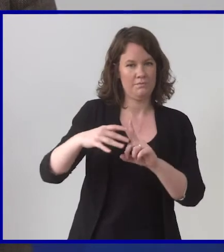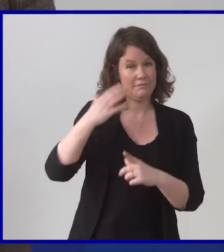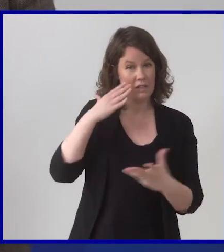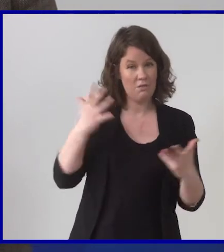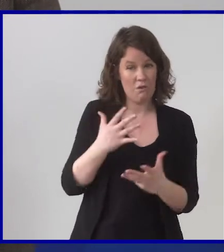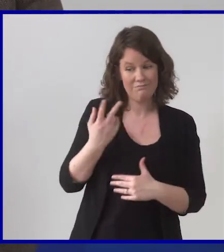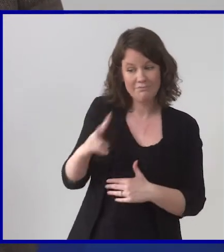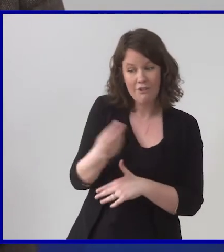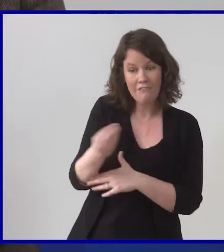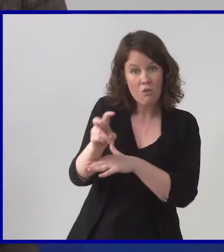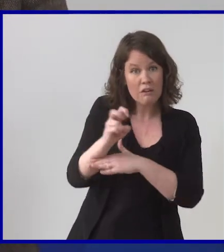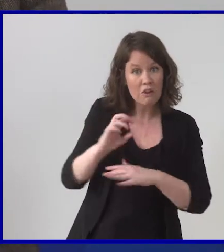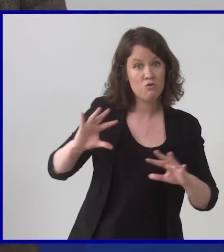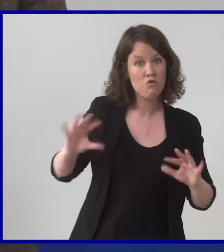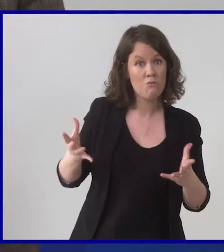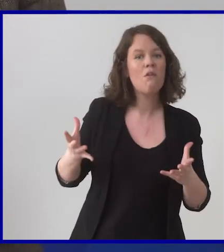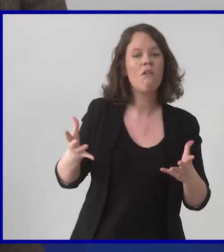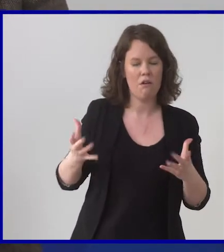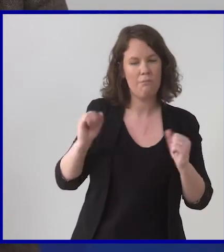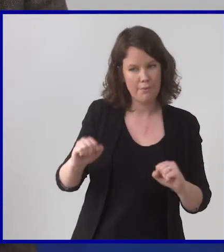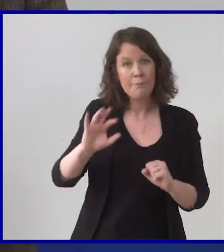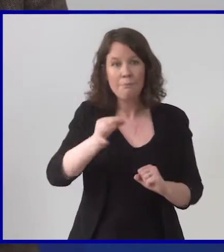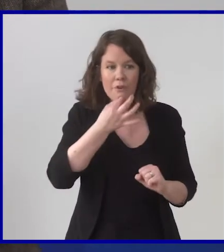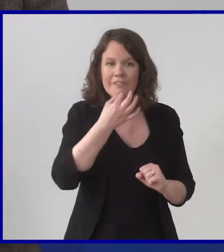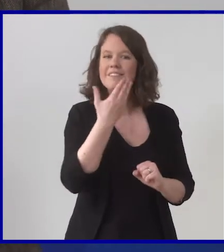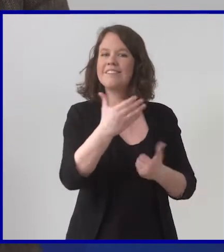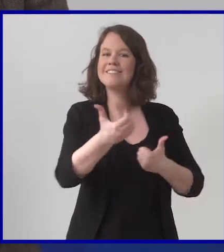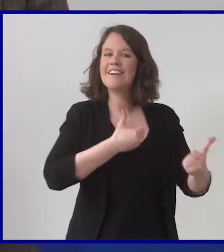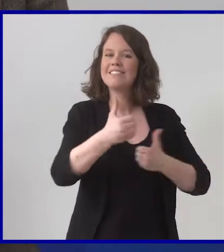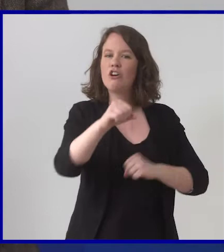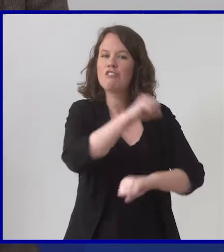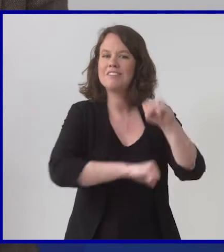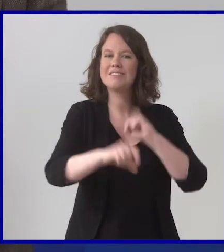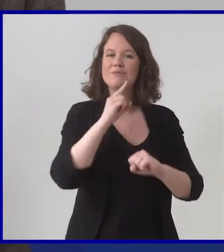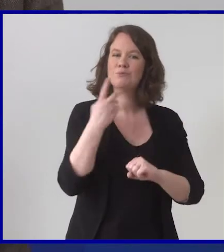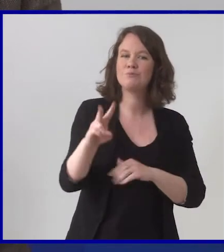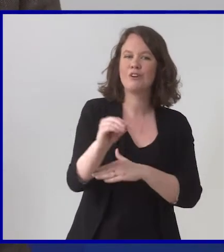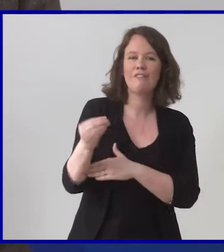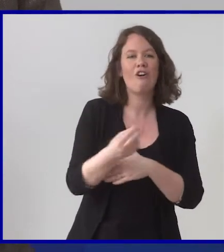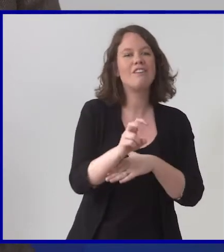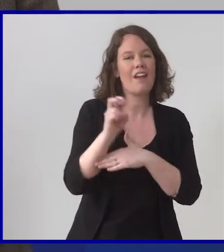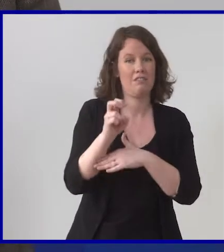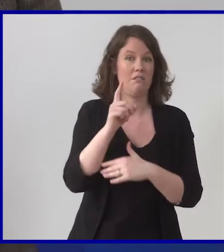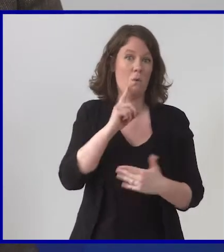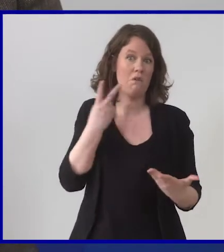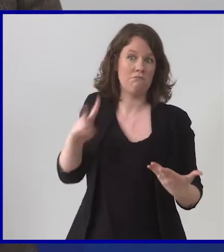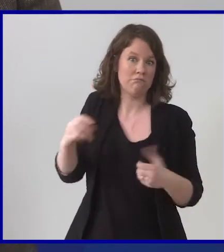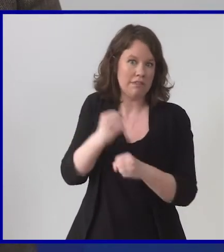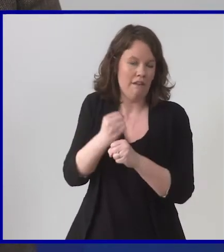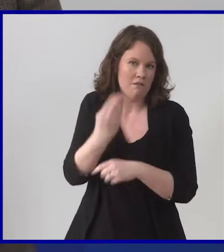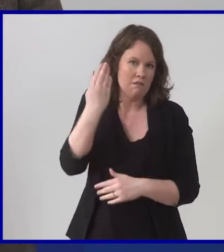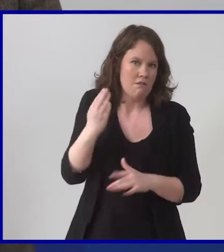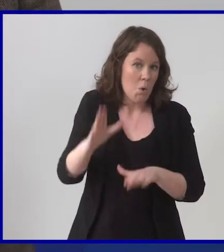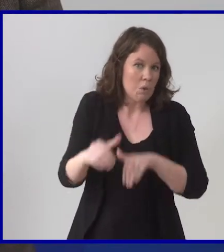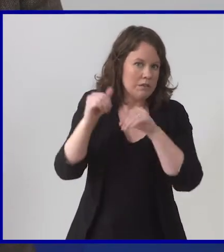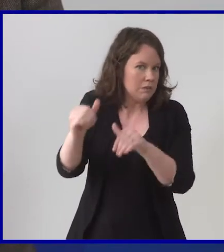médico-sociaux, sachez que vous pouvez bénéficier du service de garde mis en place dans chaque région pour les enfants des